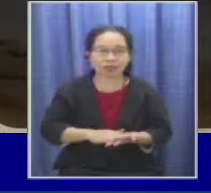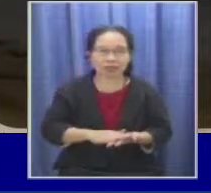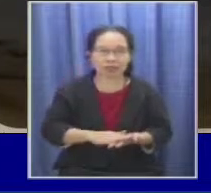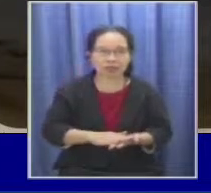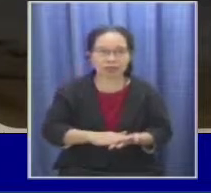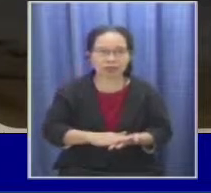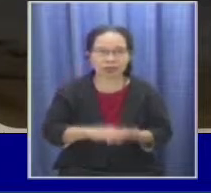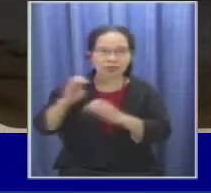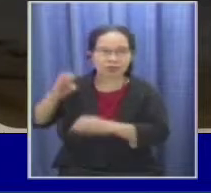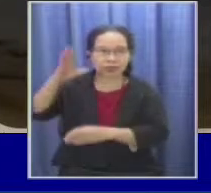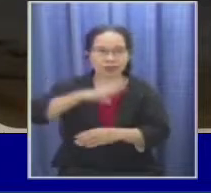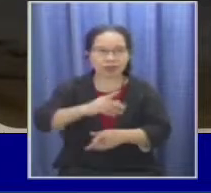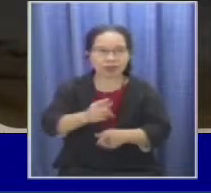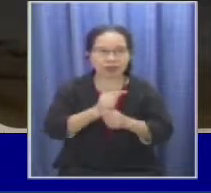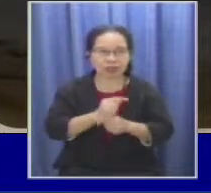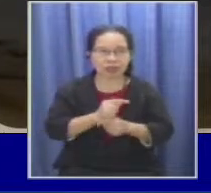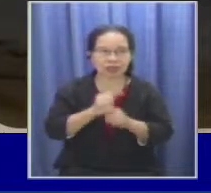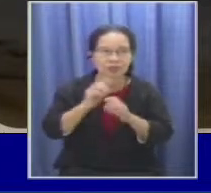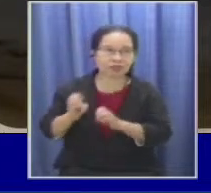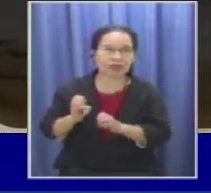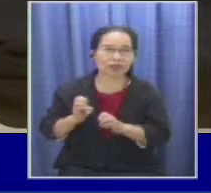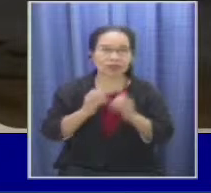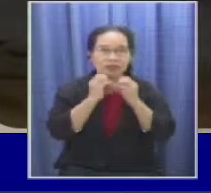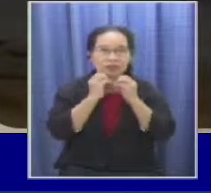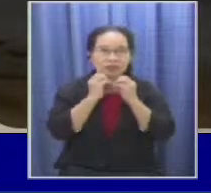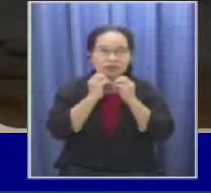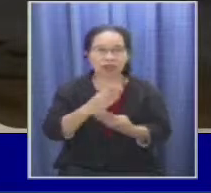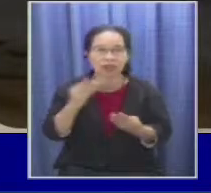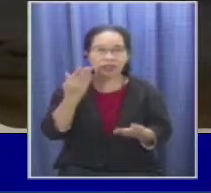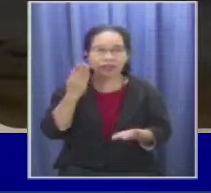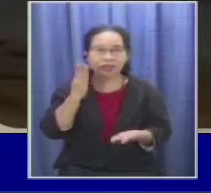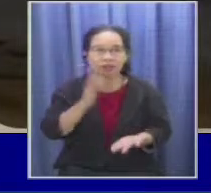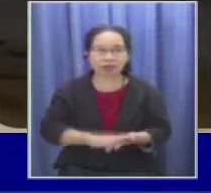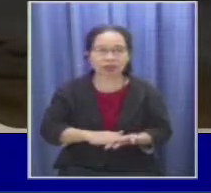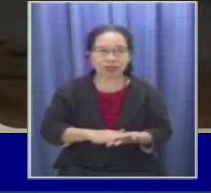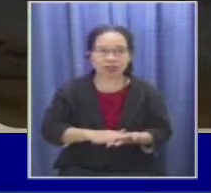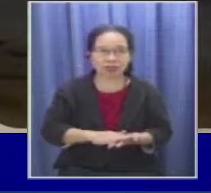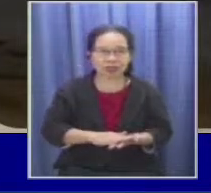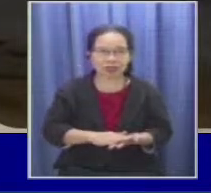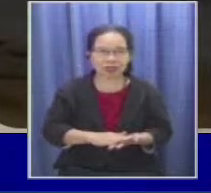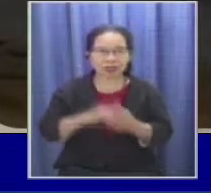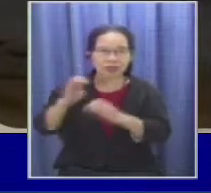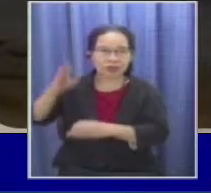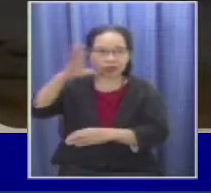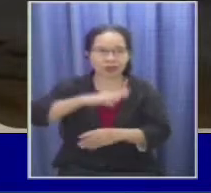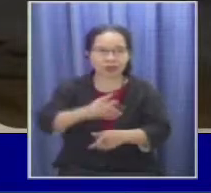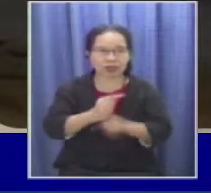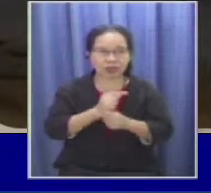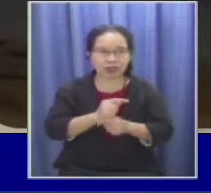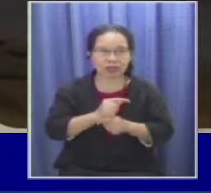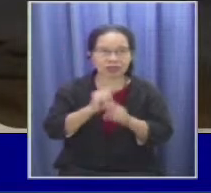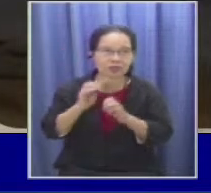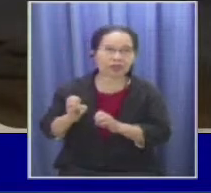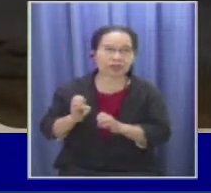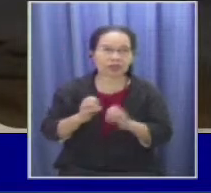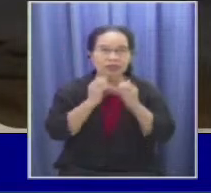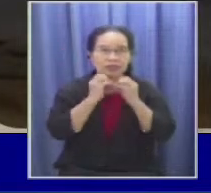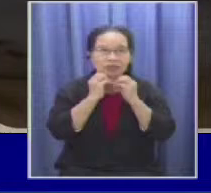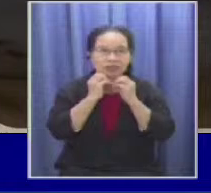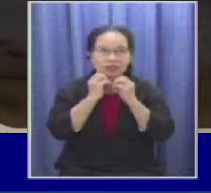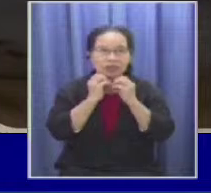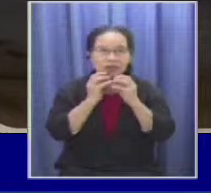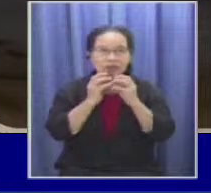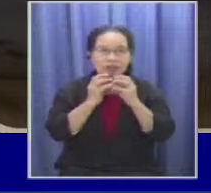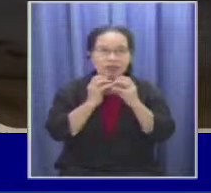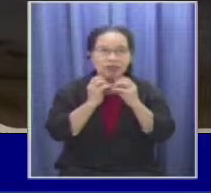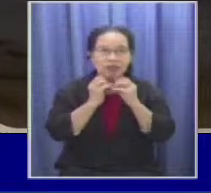dua nanu Luke 6:45 Oni papa firi ne pa waboabo ano wana akoma mu na oyi